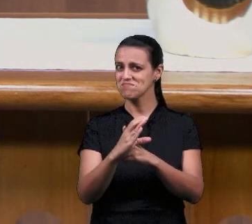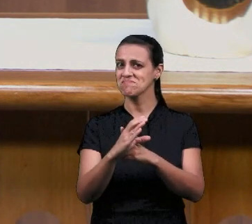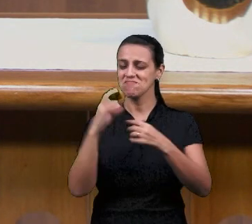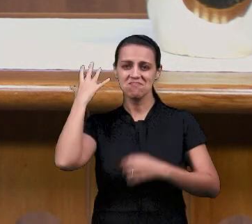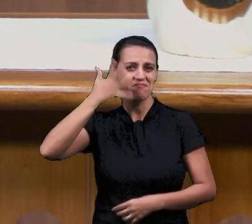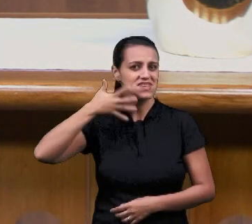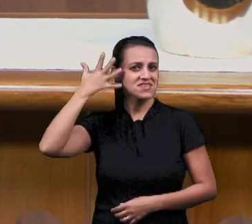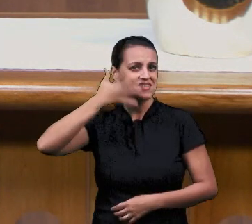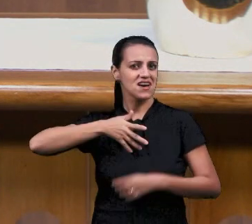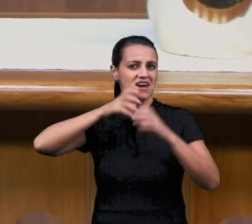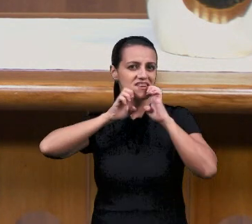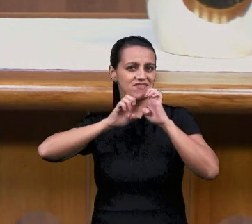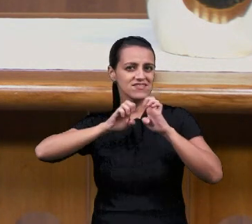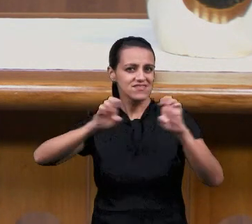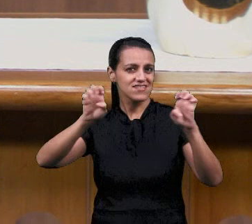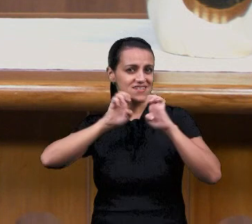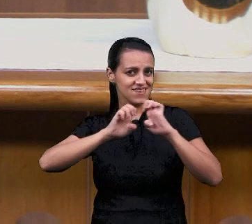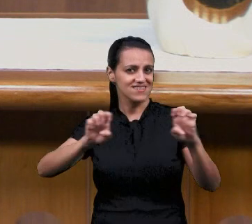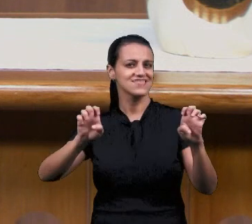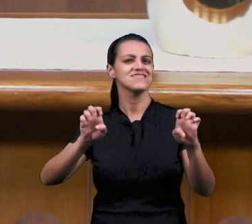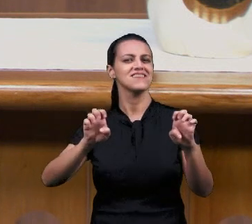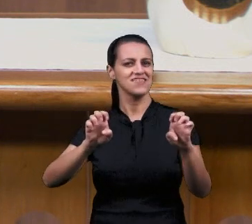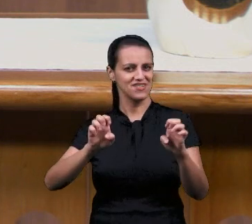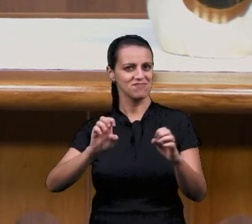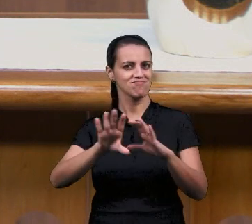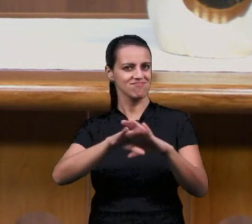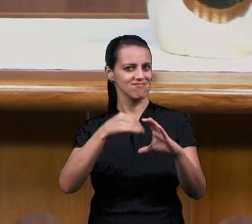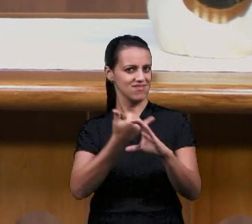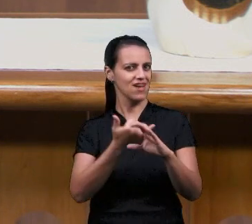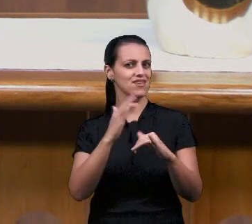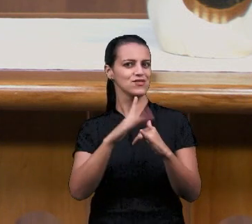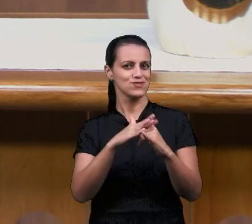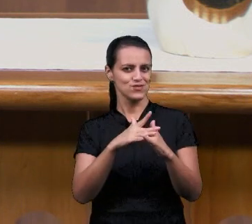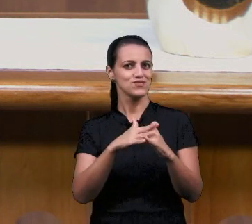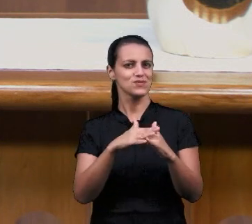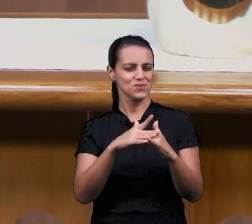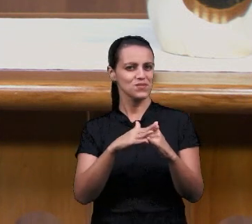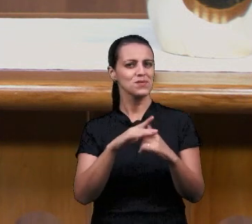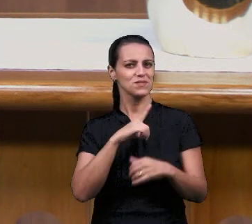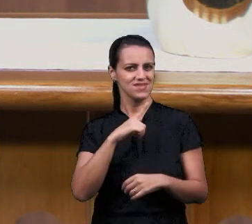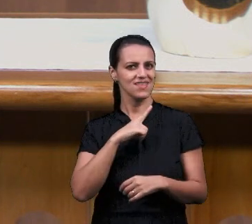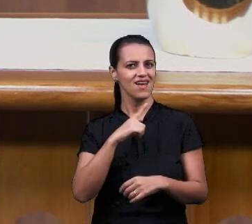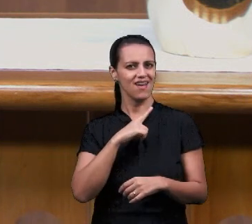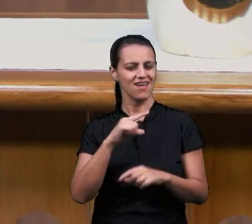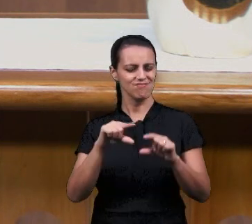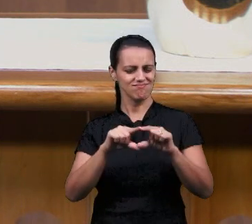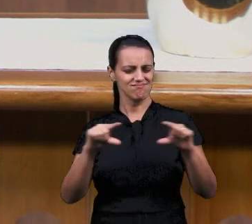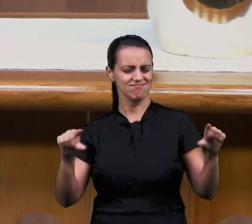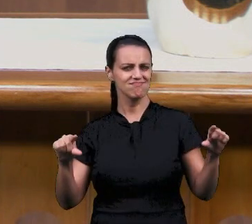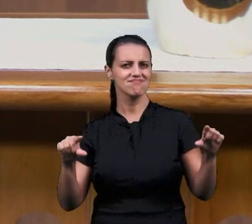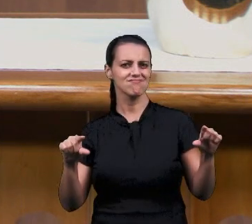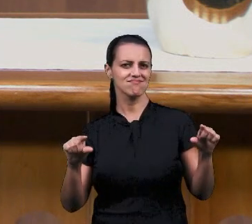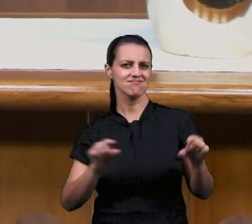d'évangélisation sur notre canal YouTube. Et le lien sera déjà disponible. La programmation va